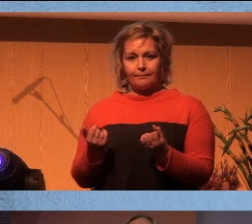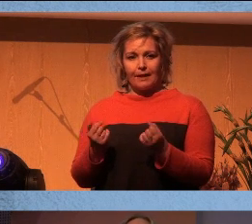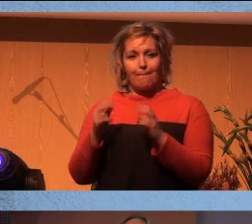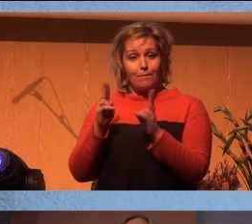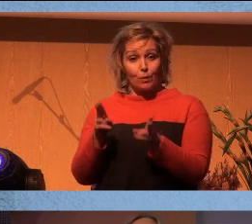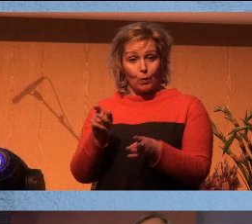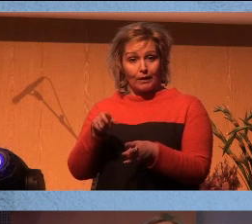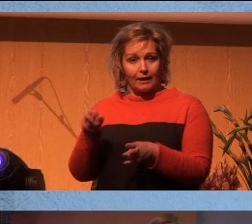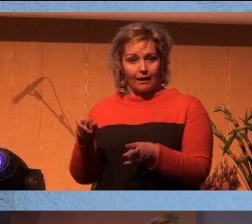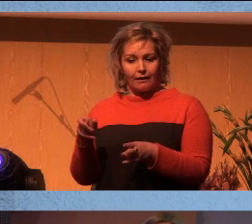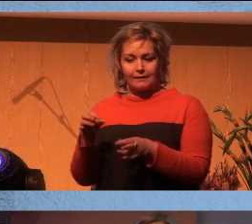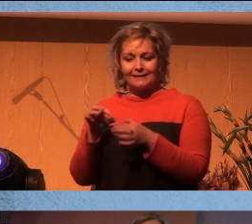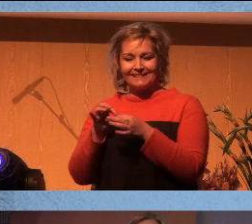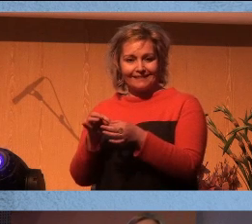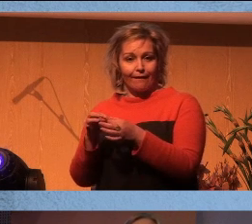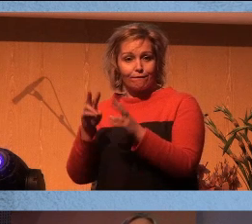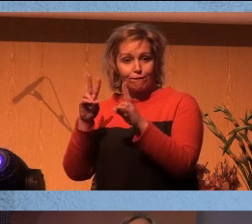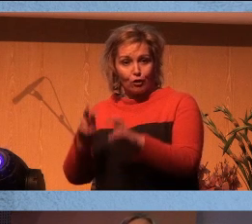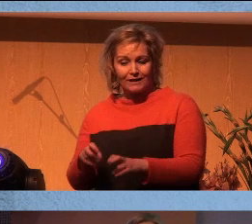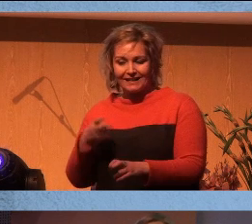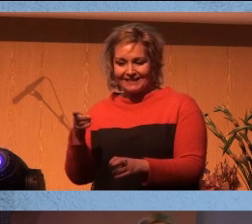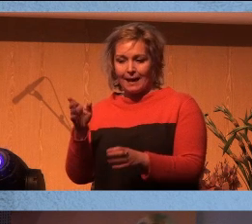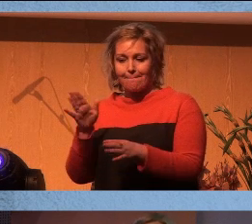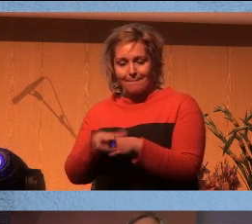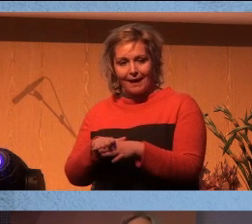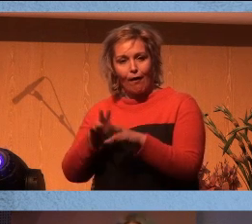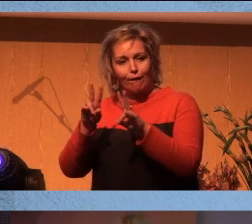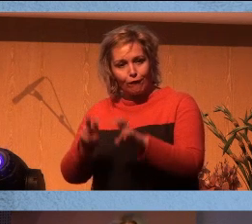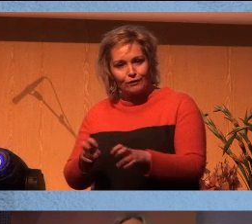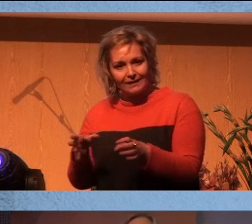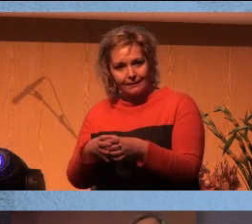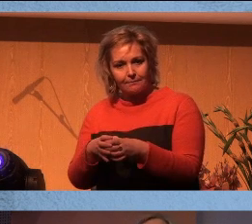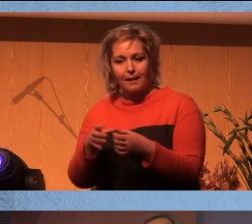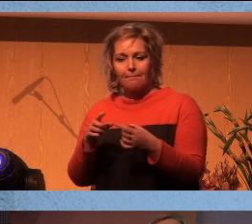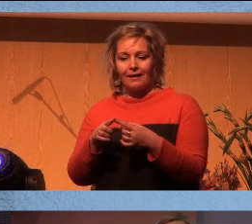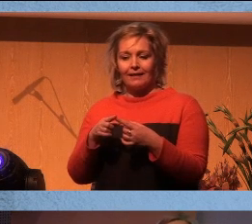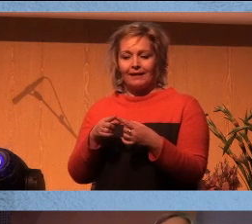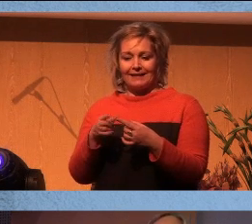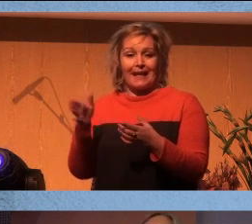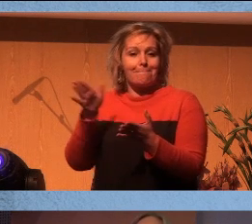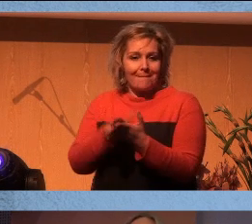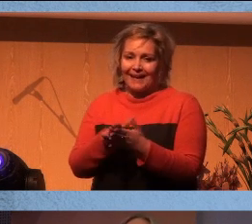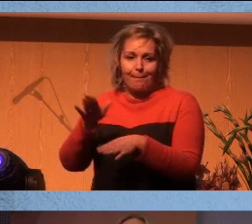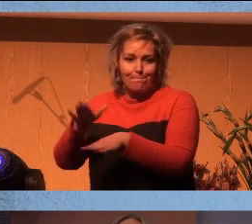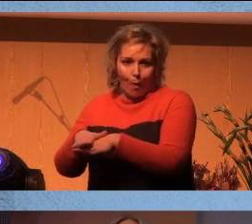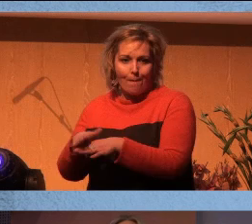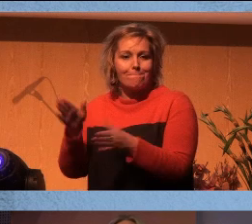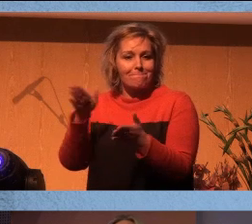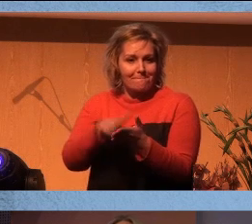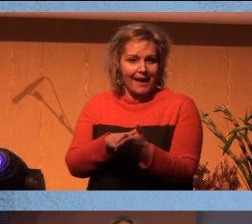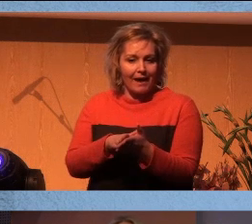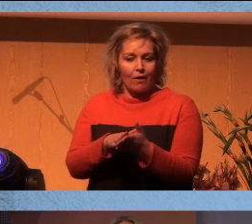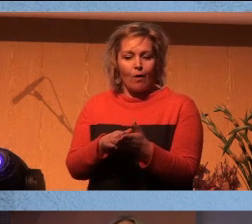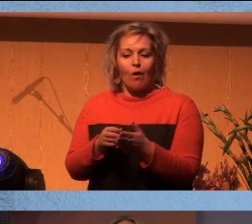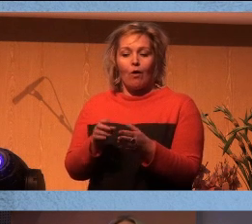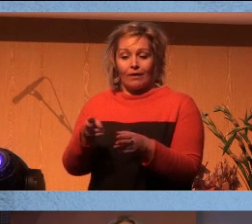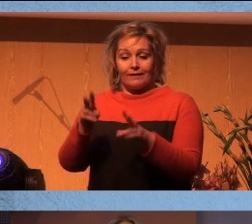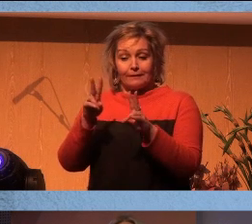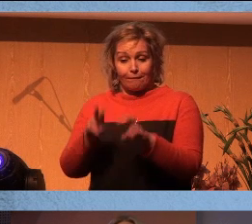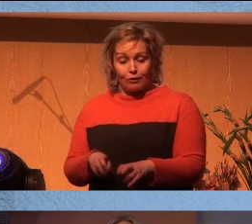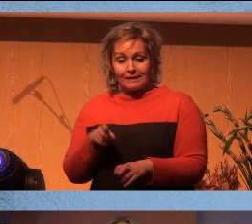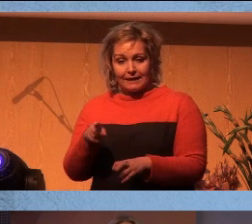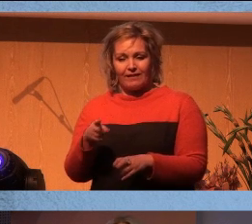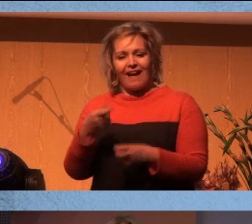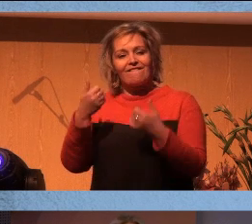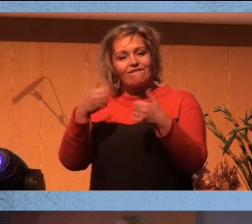brukere i forskning. Altså de en del av forskerteamet, ikke blir forsket på, men de forsker med. Der også det gjort noe forskning, men